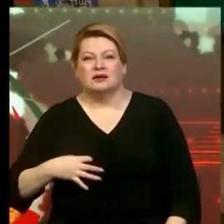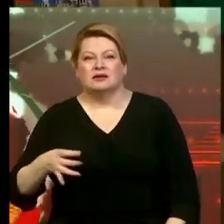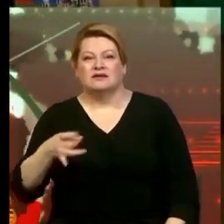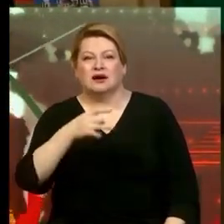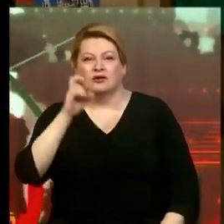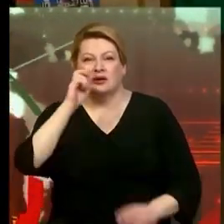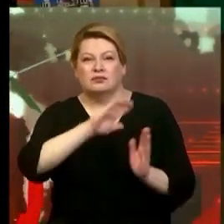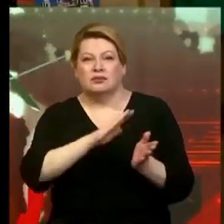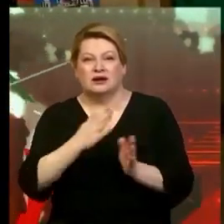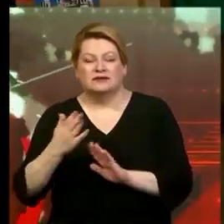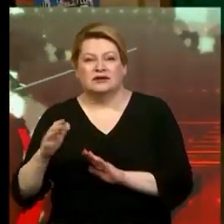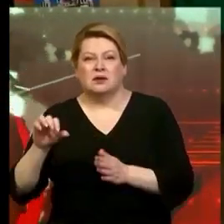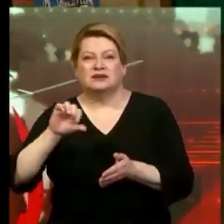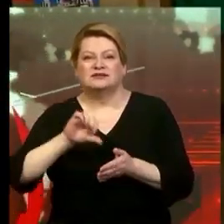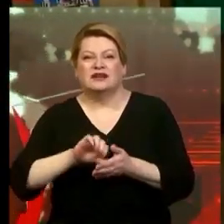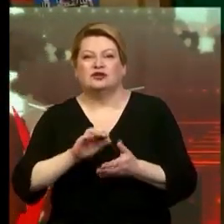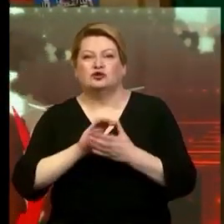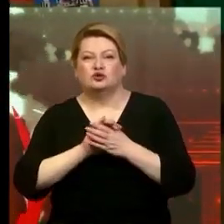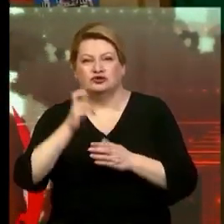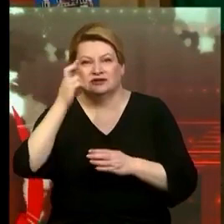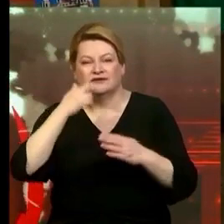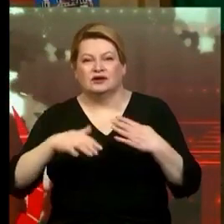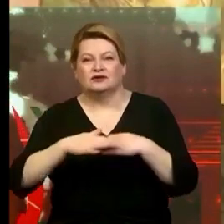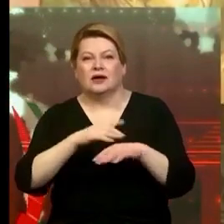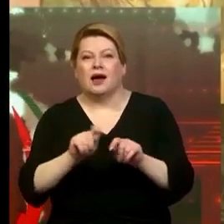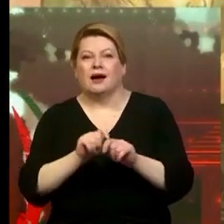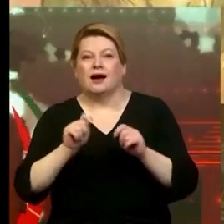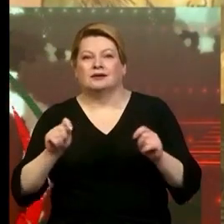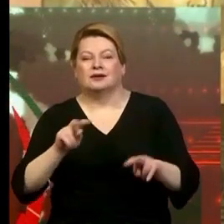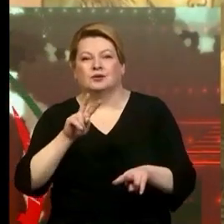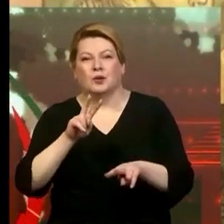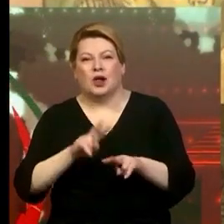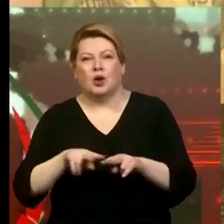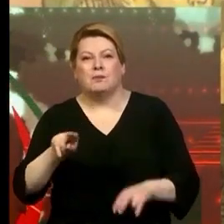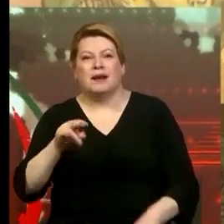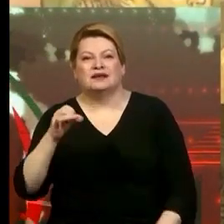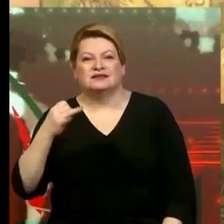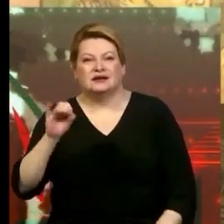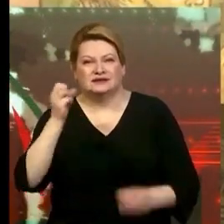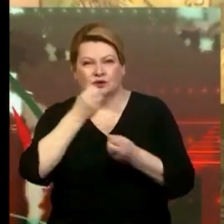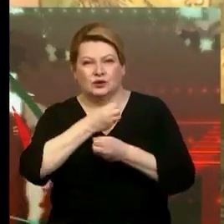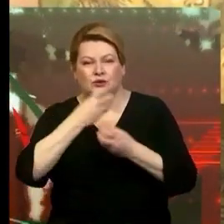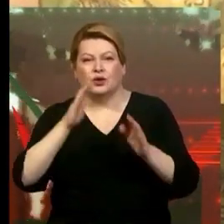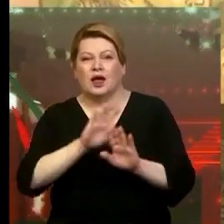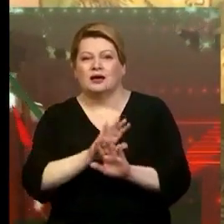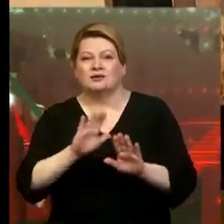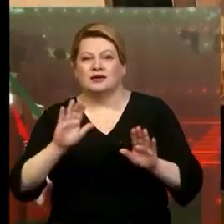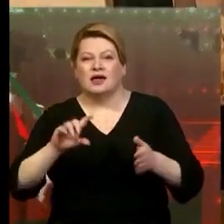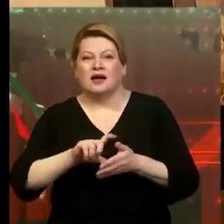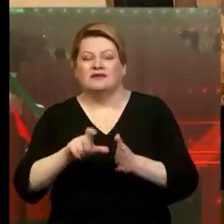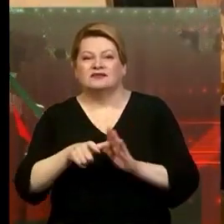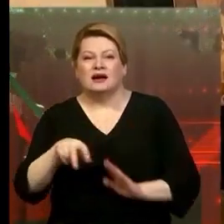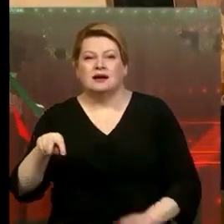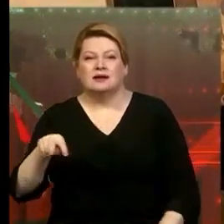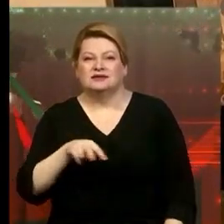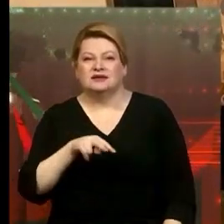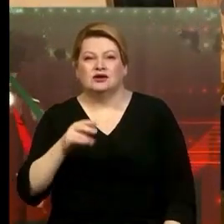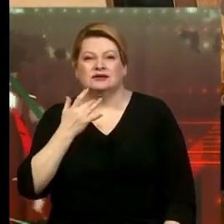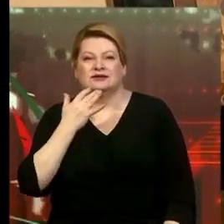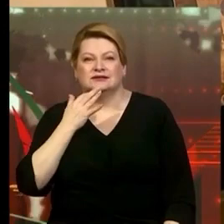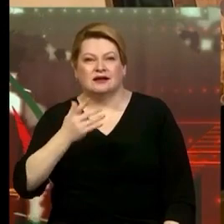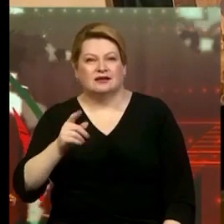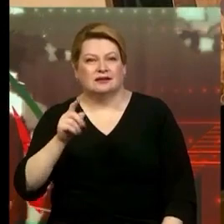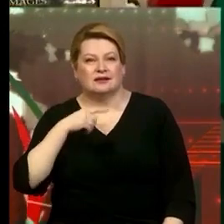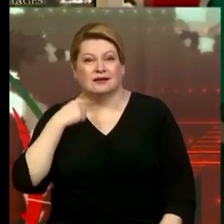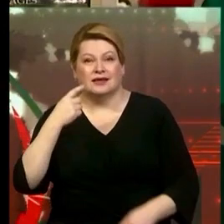библиотеки представители дружественного государства открыли уголок пакистанской культуры. Экспозиция разместилась в зале литературы на иностранных